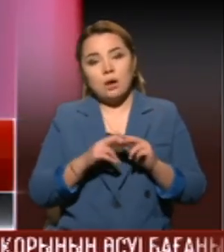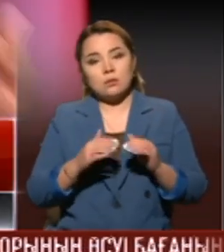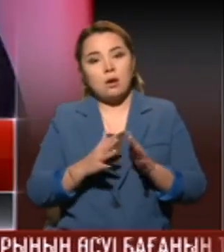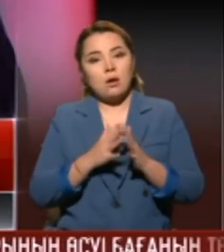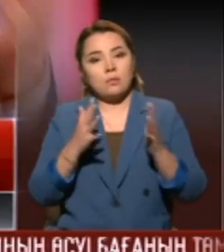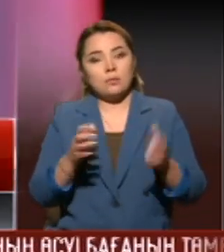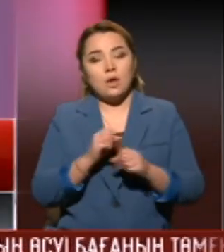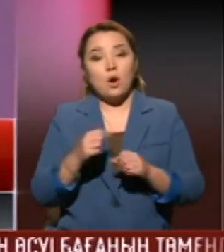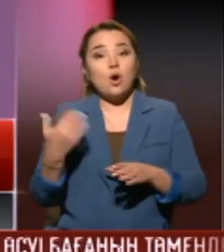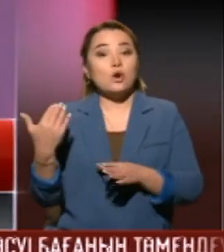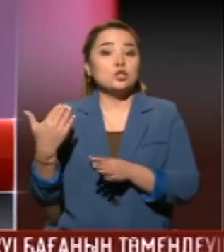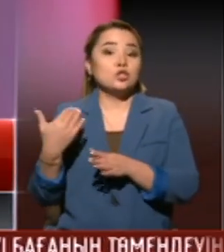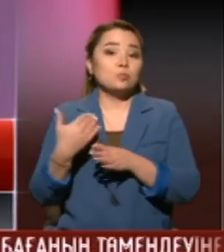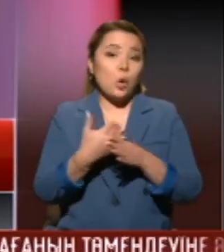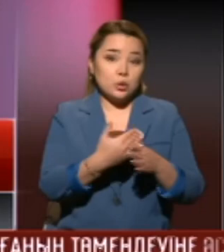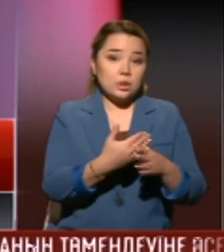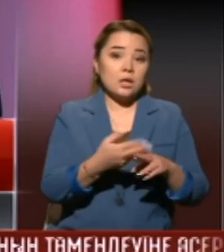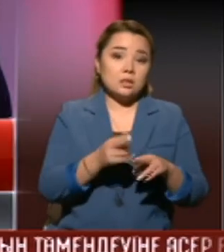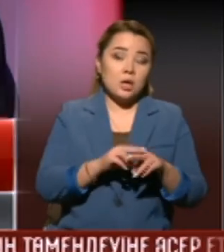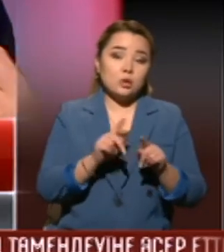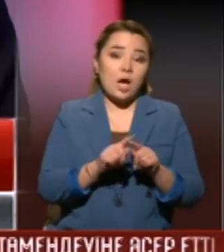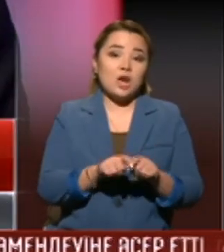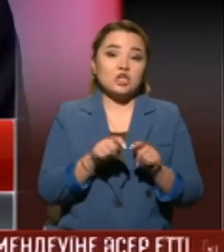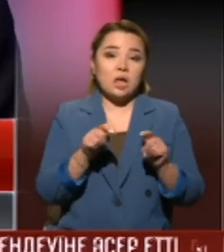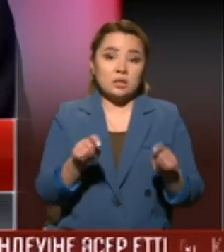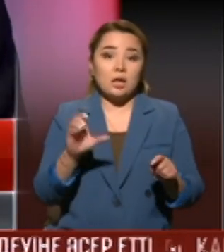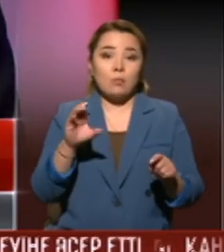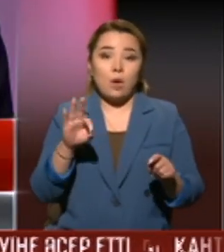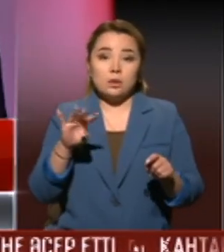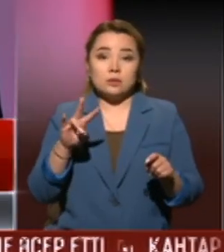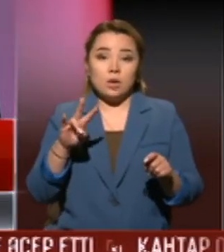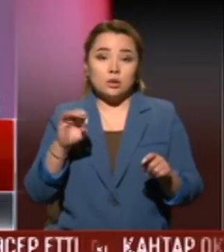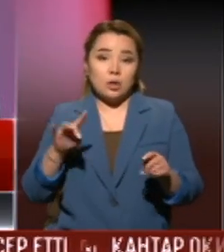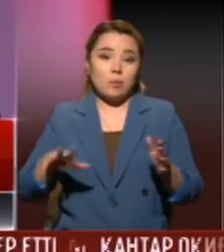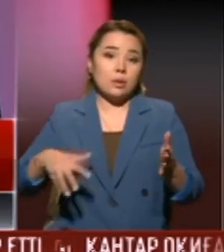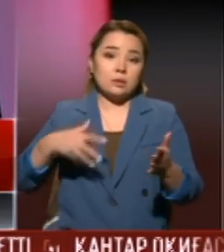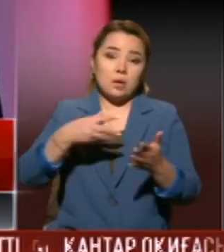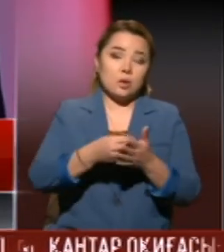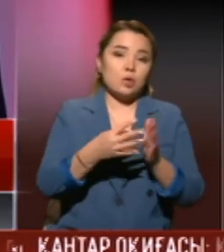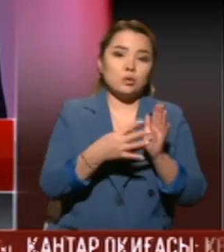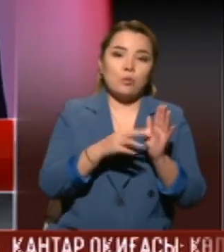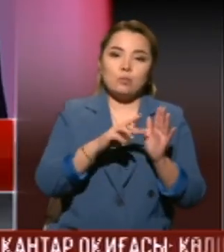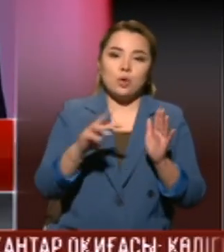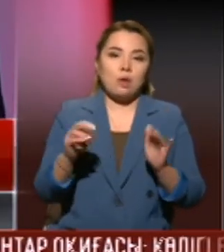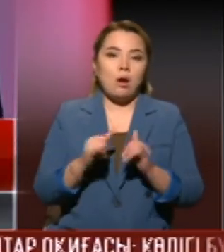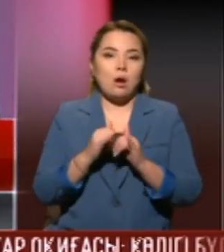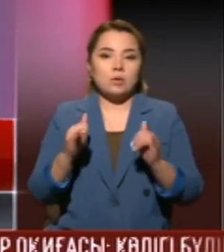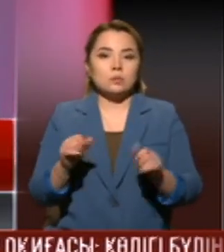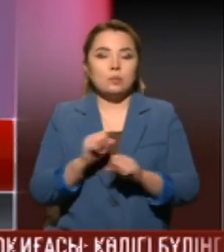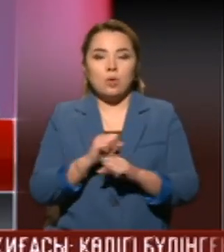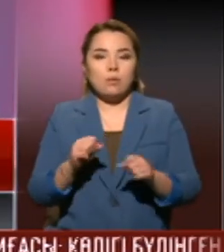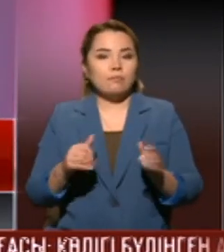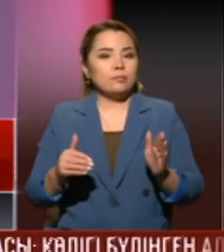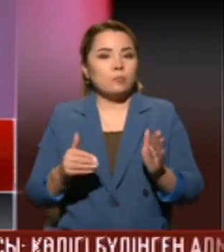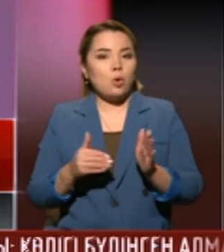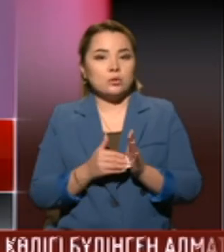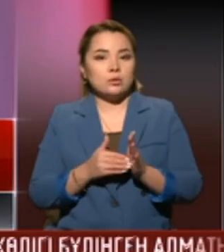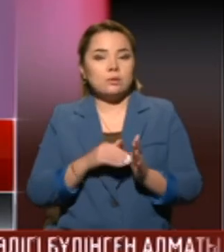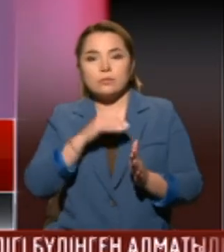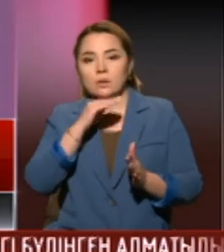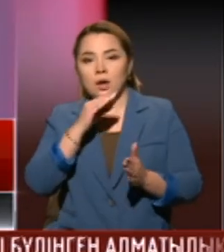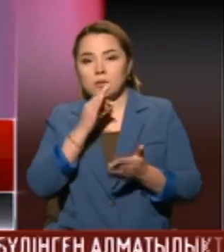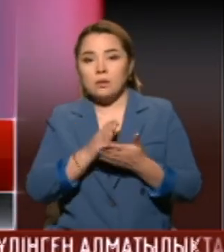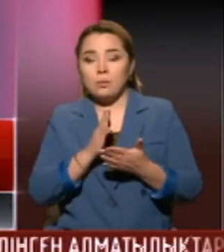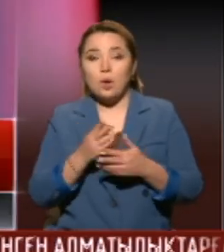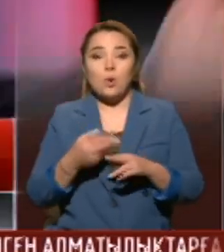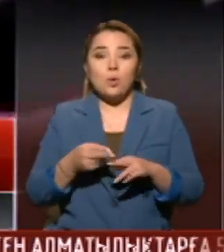мына спонсорлық қашылған қорда 900 миллионнан аспау керек. Болды. Болды. Сонда мәселе